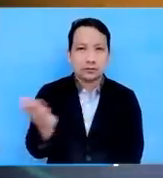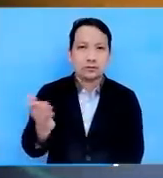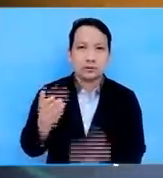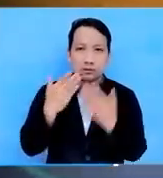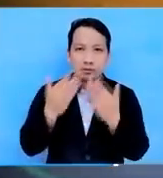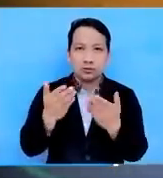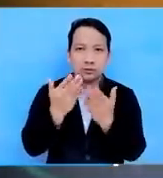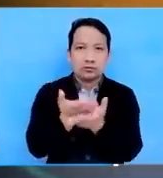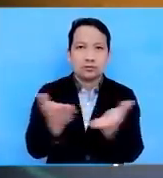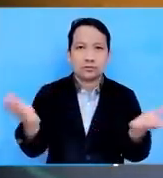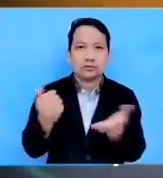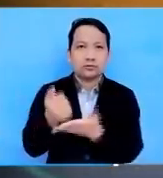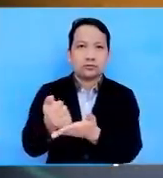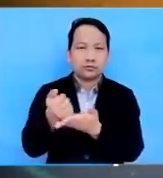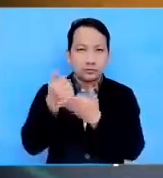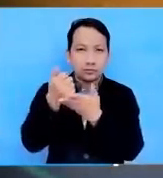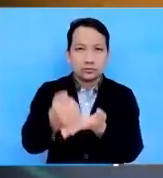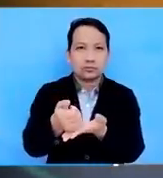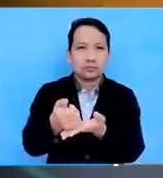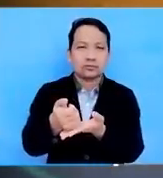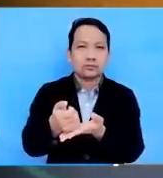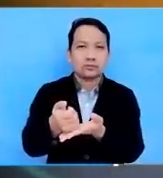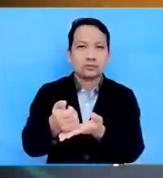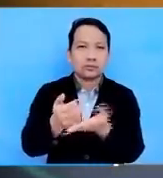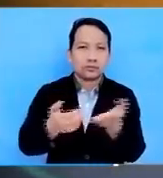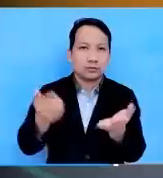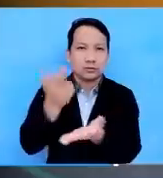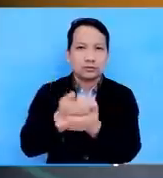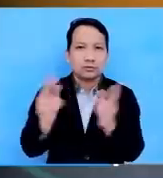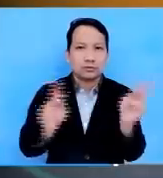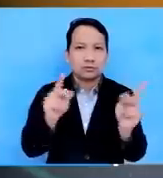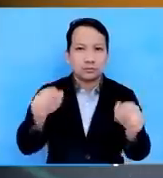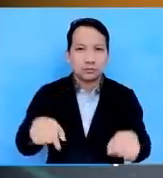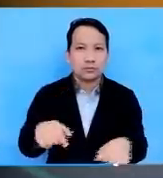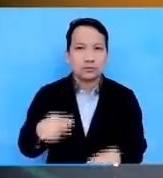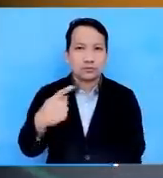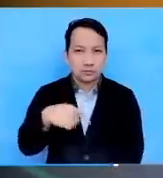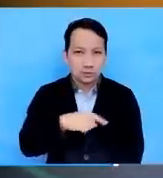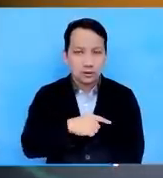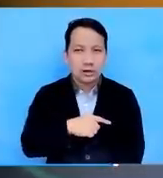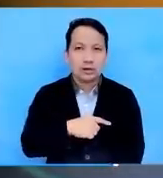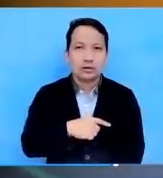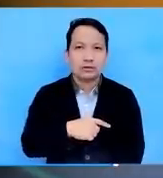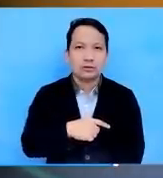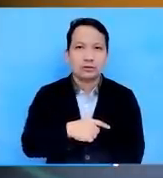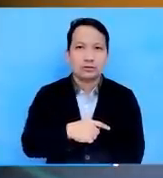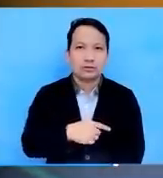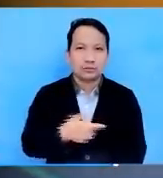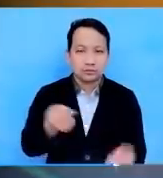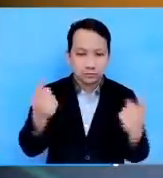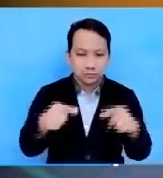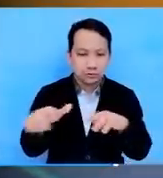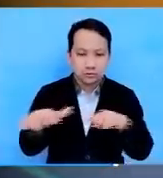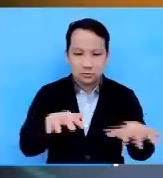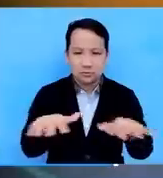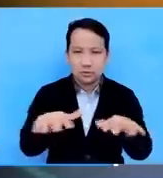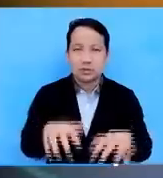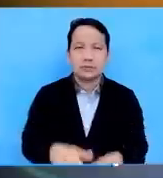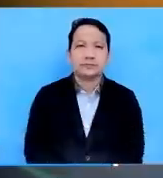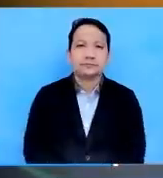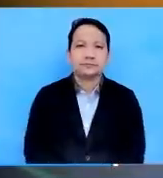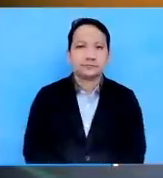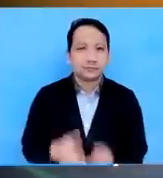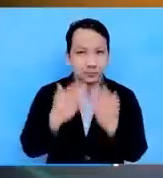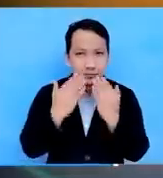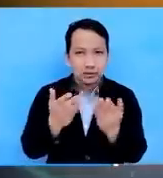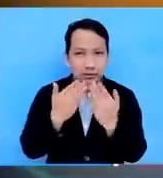all of you coming for the help and rescuing of our people from the ripple of earthquake. Thank you very